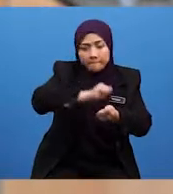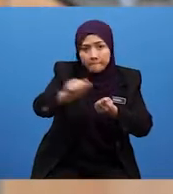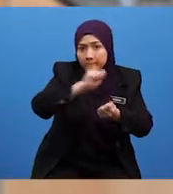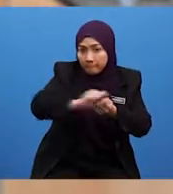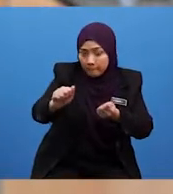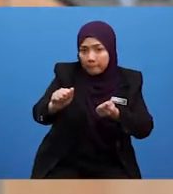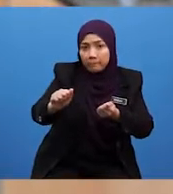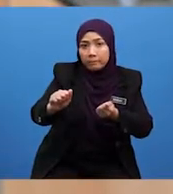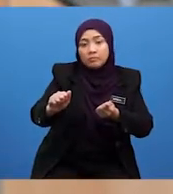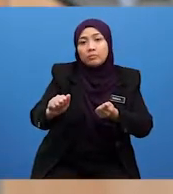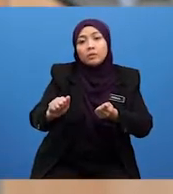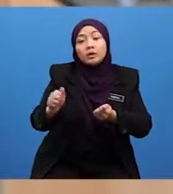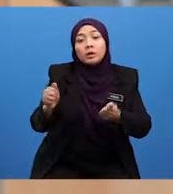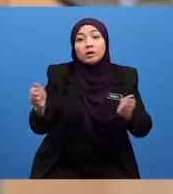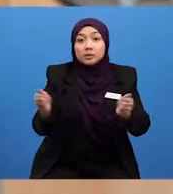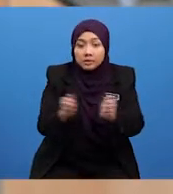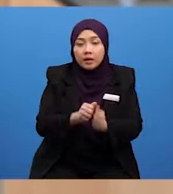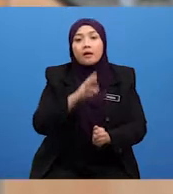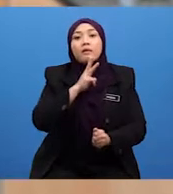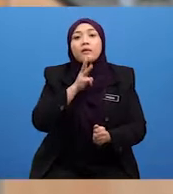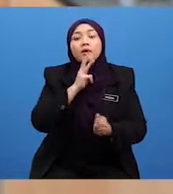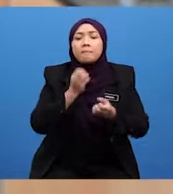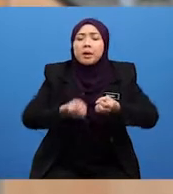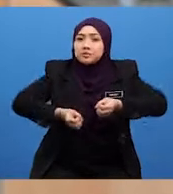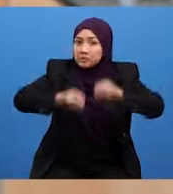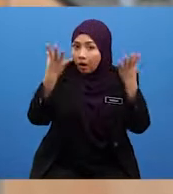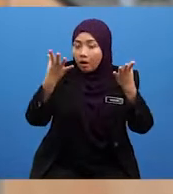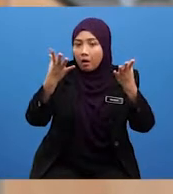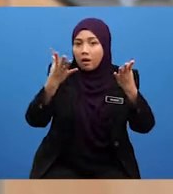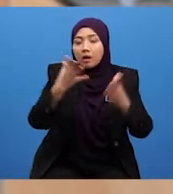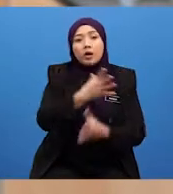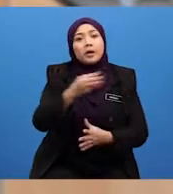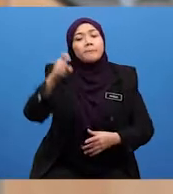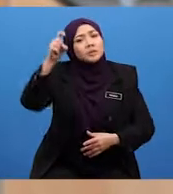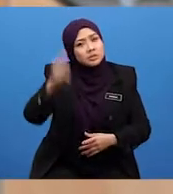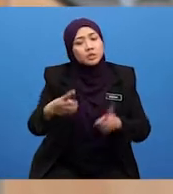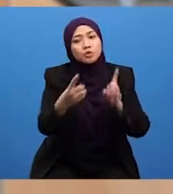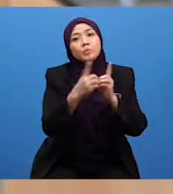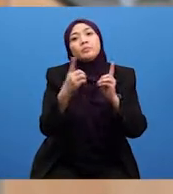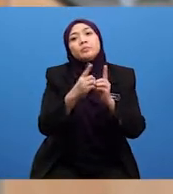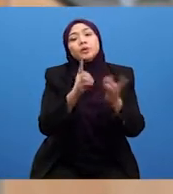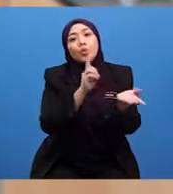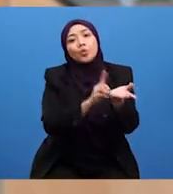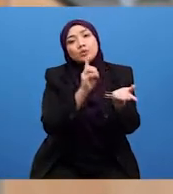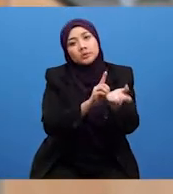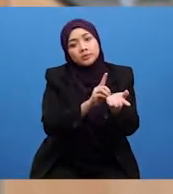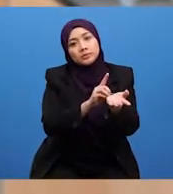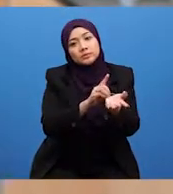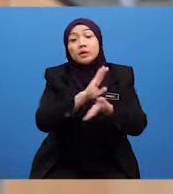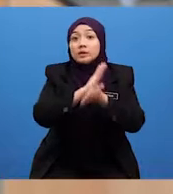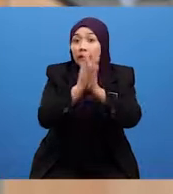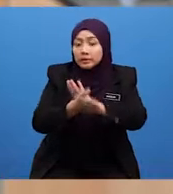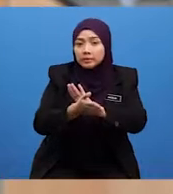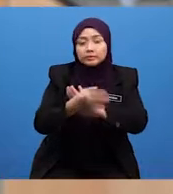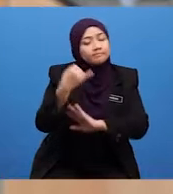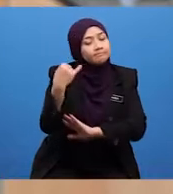banyak dan mesti berjumpa dengan doktor. Jadi, jangan main-main dengan bahan